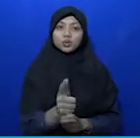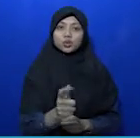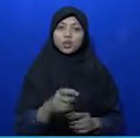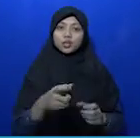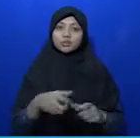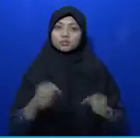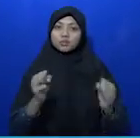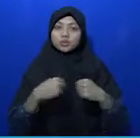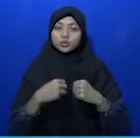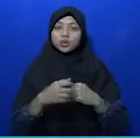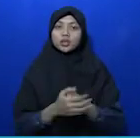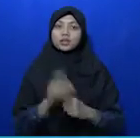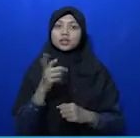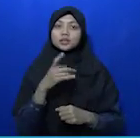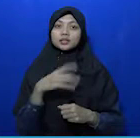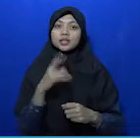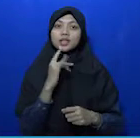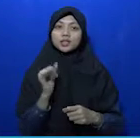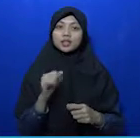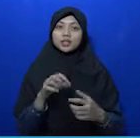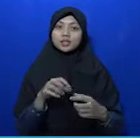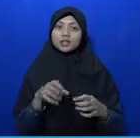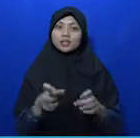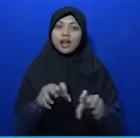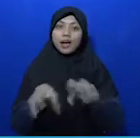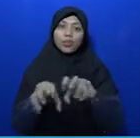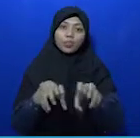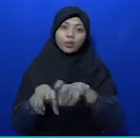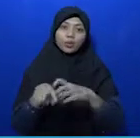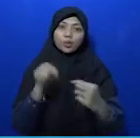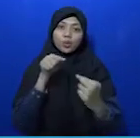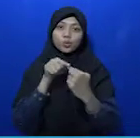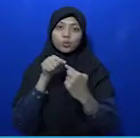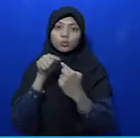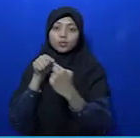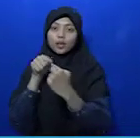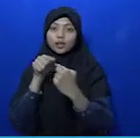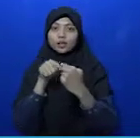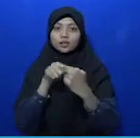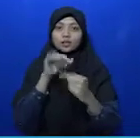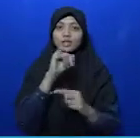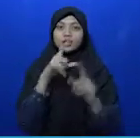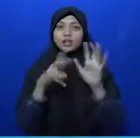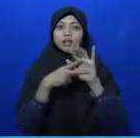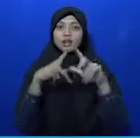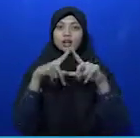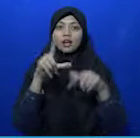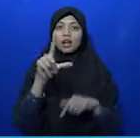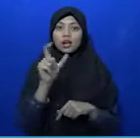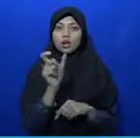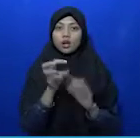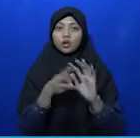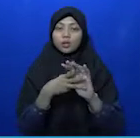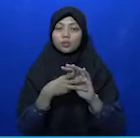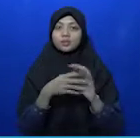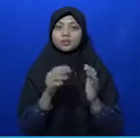namanya prinsip-prinsip hubungan antara Inalum dan FGX. FGX ini yang dimaksud adalah Freeport